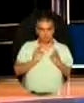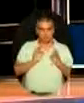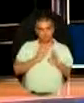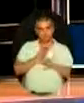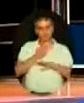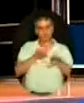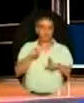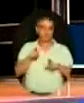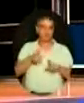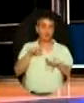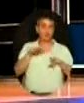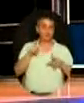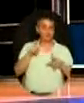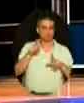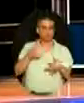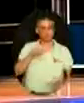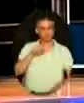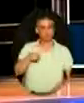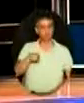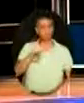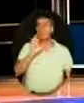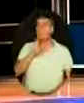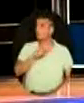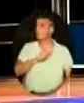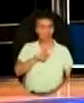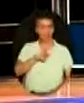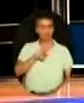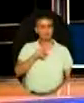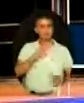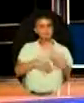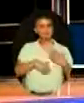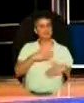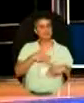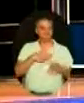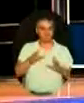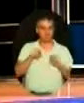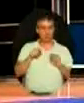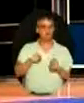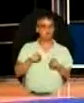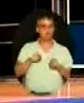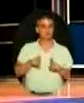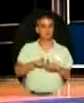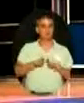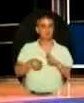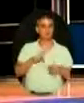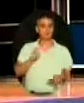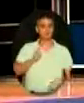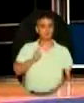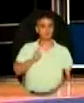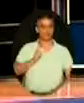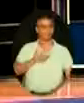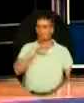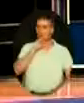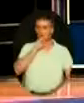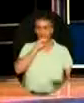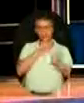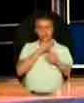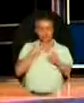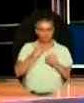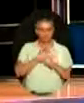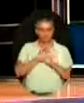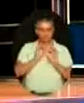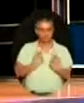לפנות לממשלה, לראש הממשלה, לקחת את זה, גם אם זה לא עניין סימפטי, לקחת את זה כטיפול אישי, לא דיבורים, מעשים.